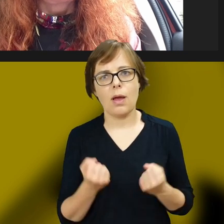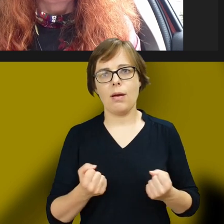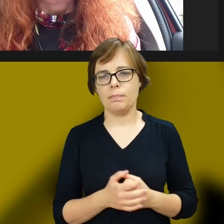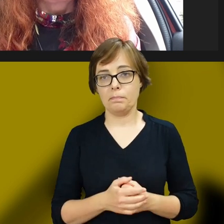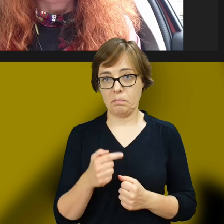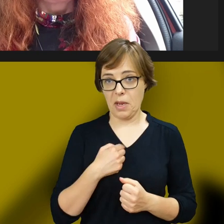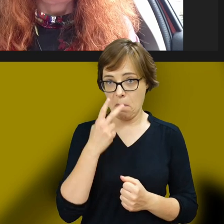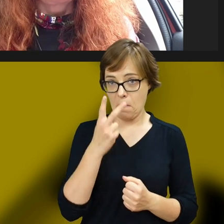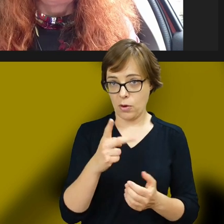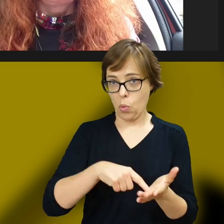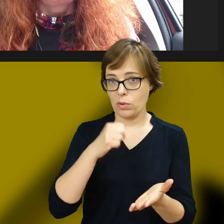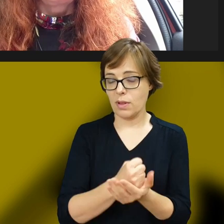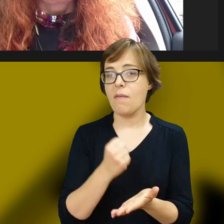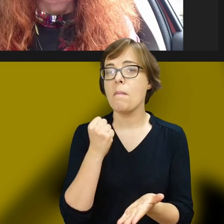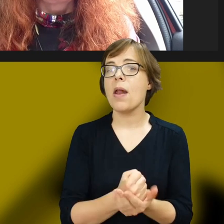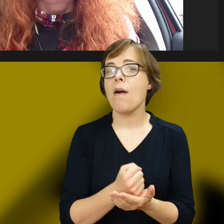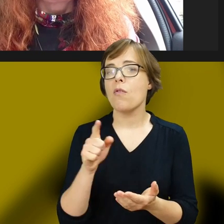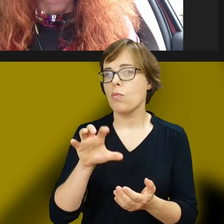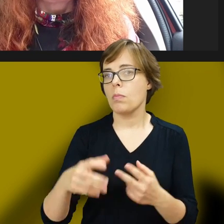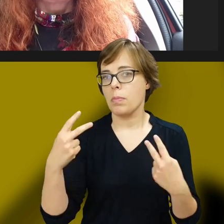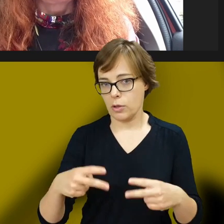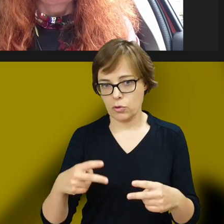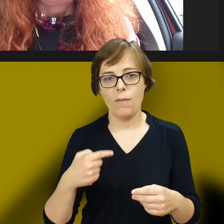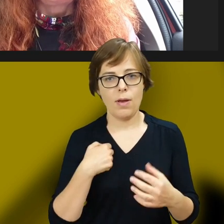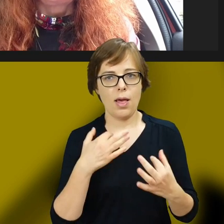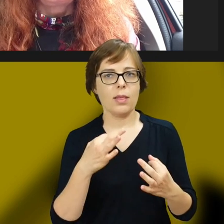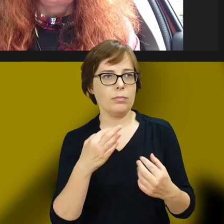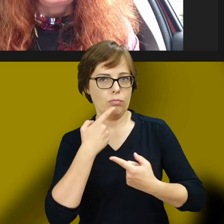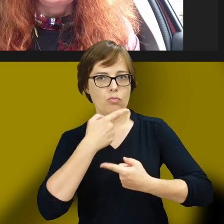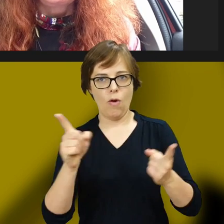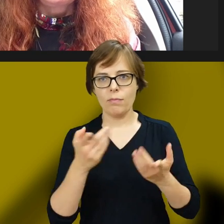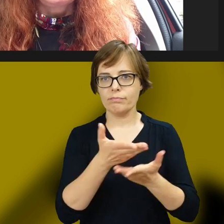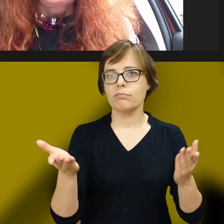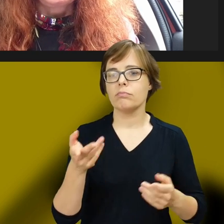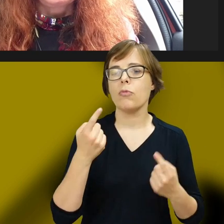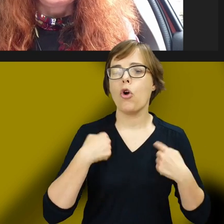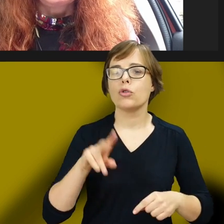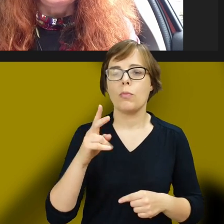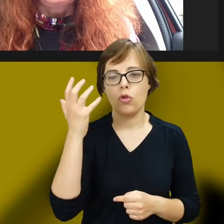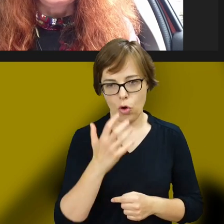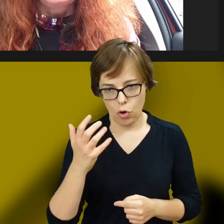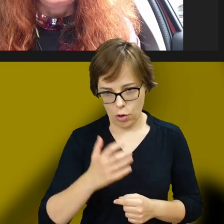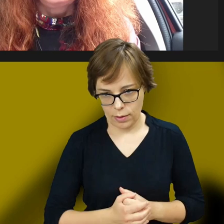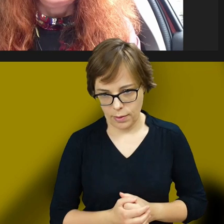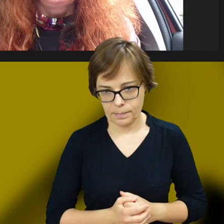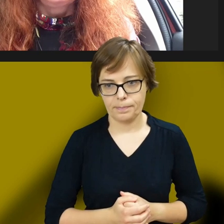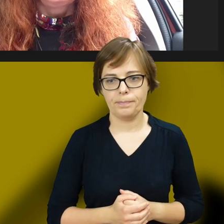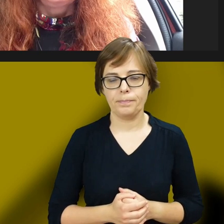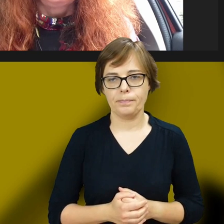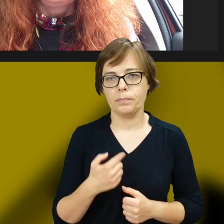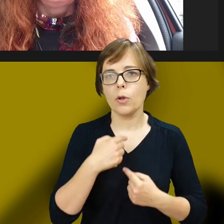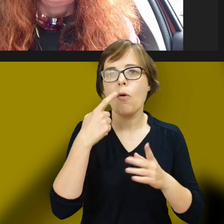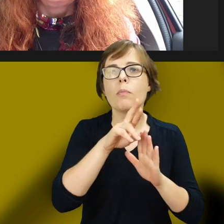prasowego i pozwolę sobie zacytować naszym widzom na Facebooku, na YouTubie i gościom na sali treść tego